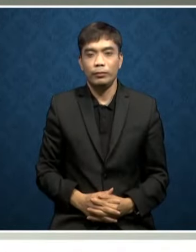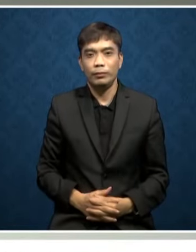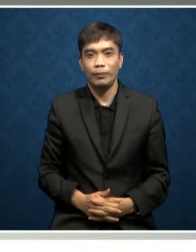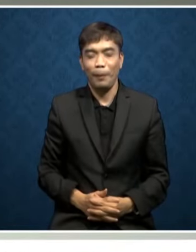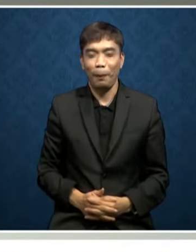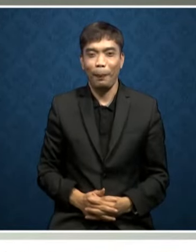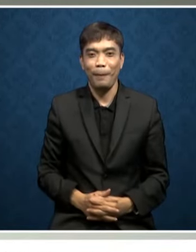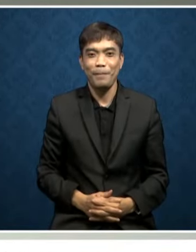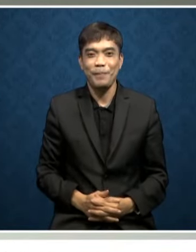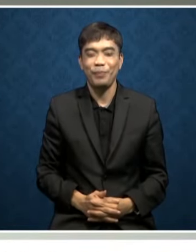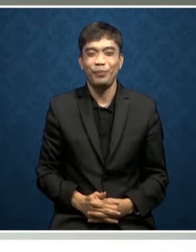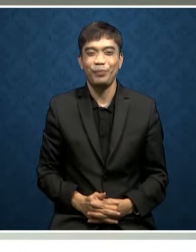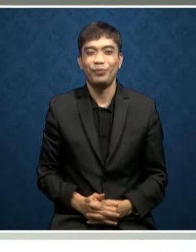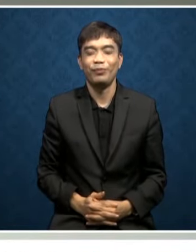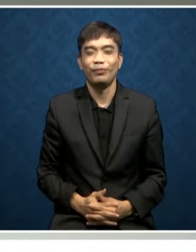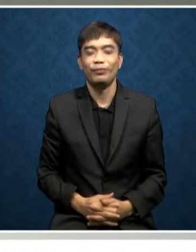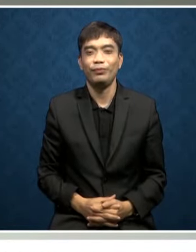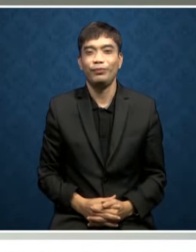ขอบคุณหมอพงศักดิ์ครับ